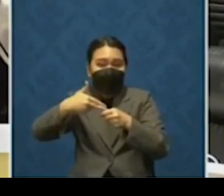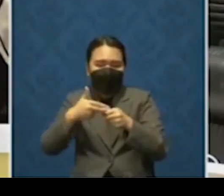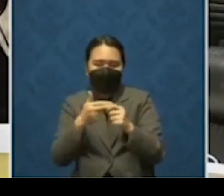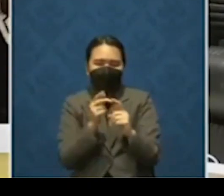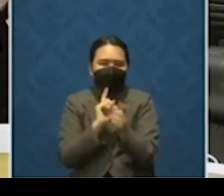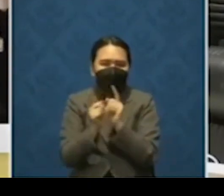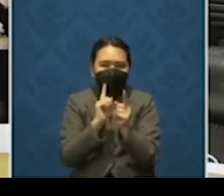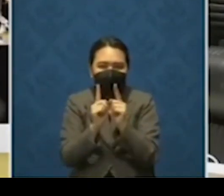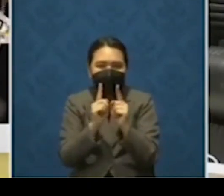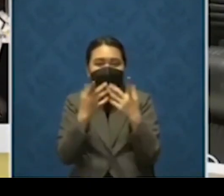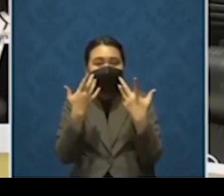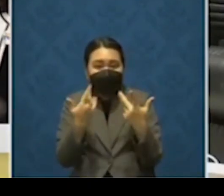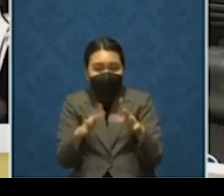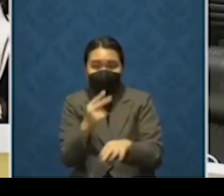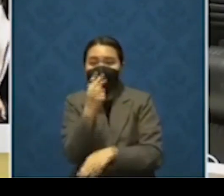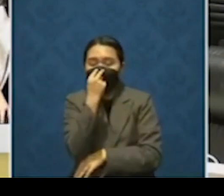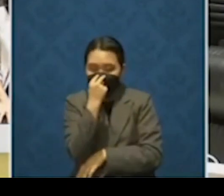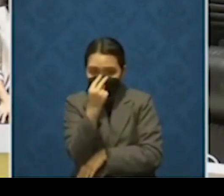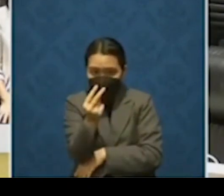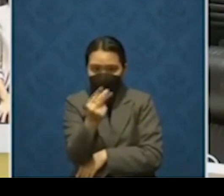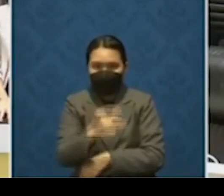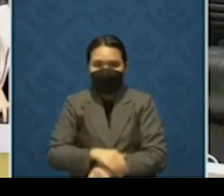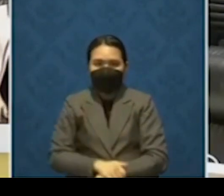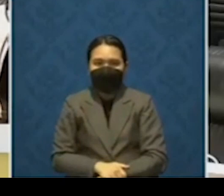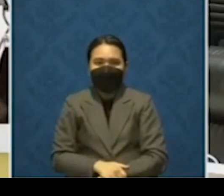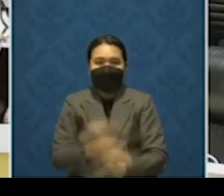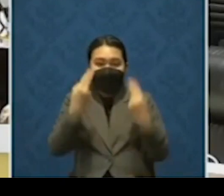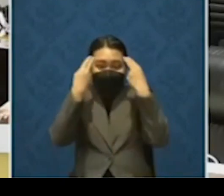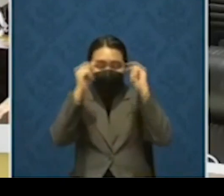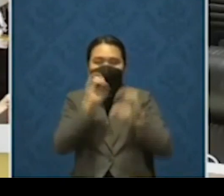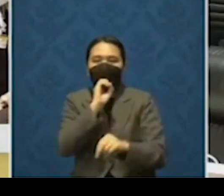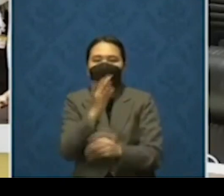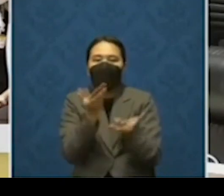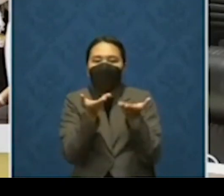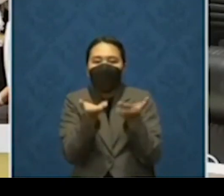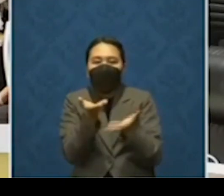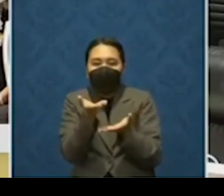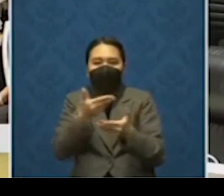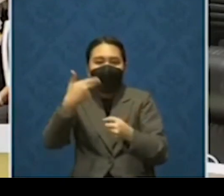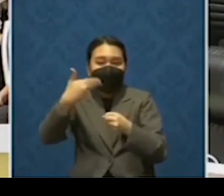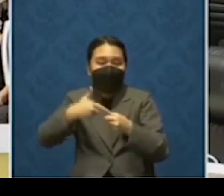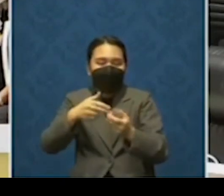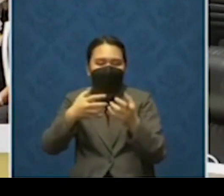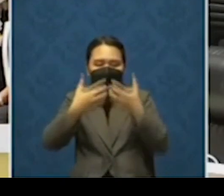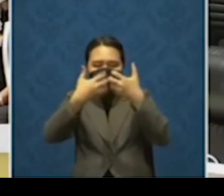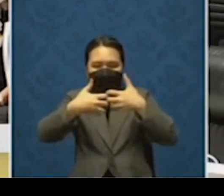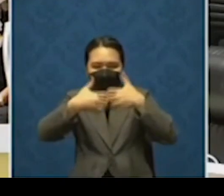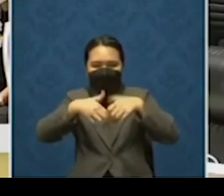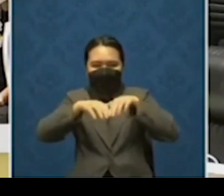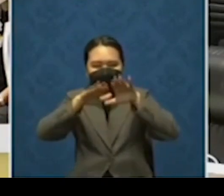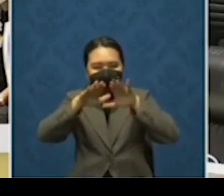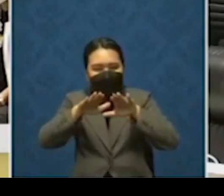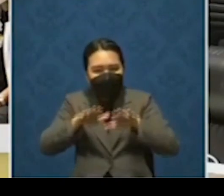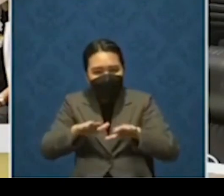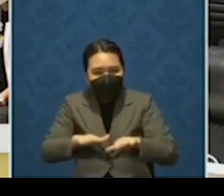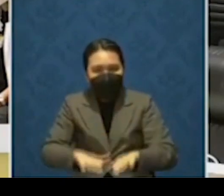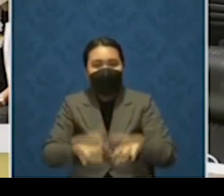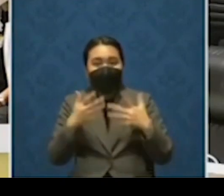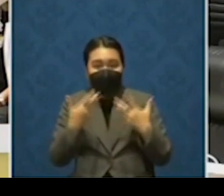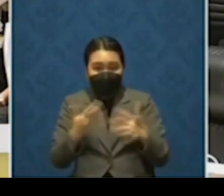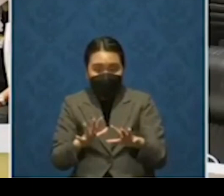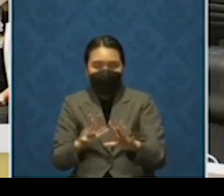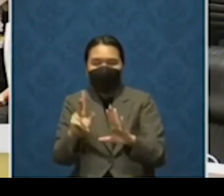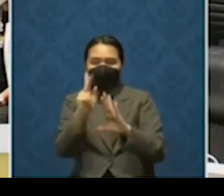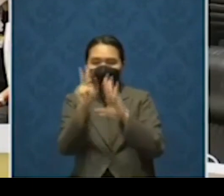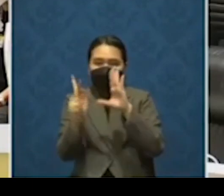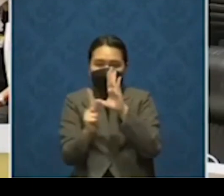ท่านไปดูนะฮะดูกราฟิกครับนายกบอกจะขอลดค่าลงกลั่นและจะใช้เป็นตัวเลือกสุดท้ายในการใช้กฎหมายคว